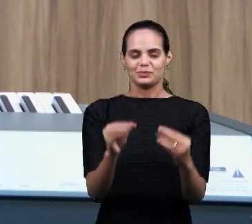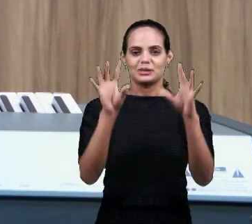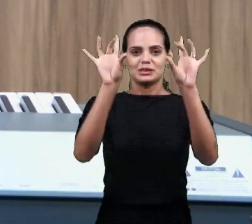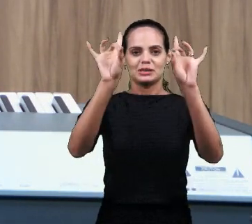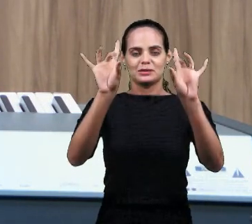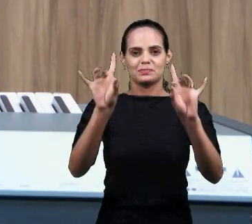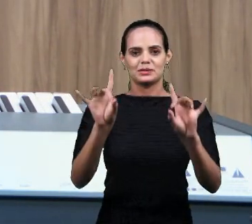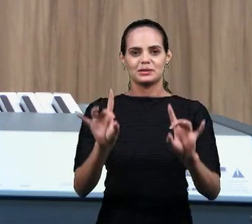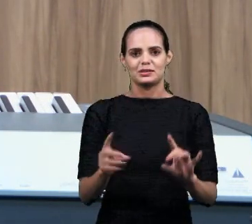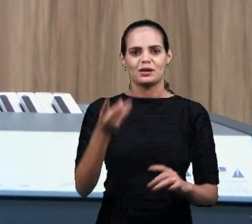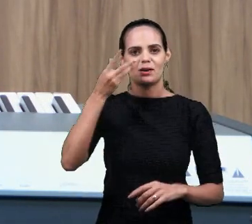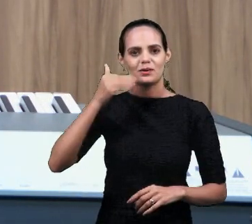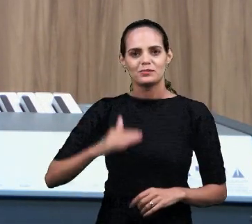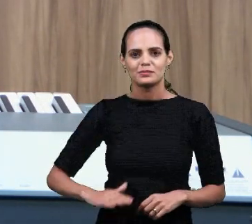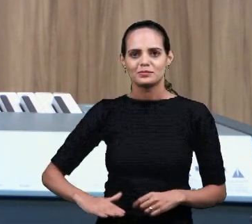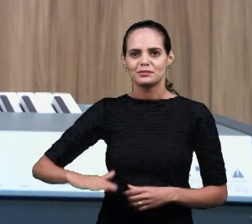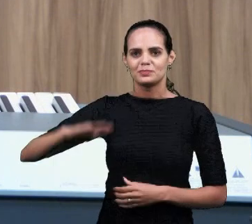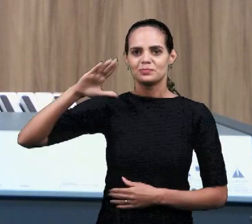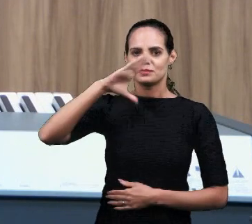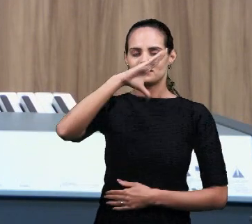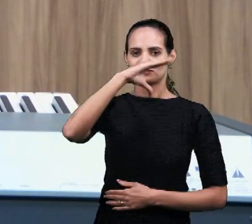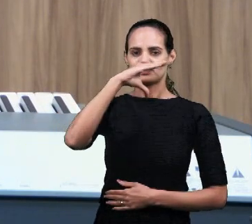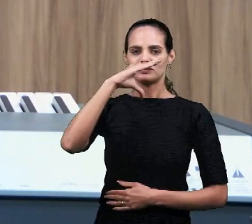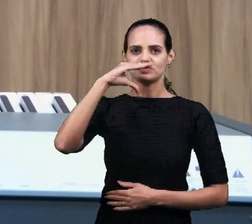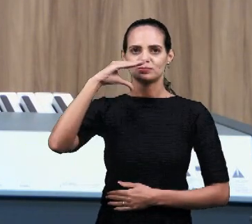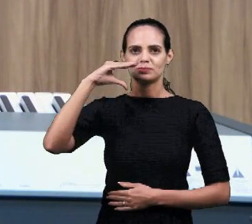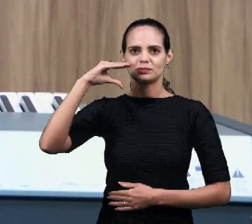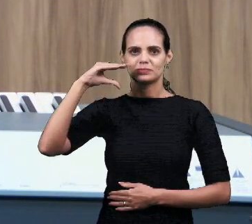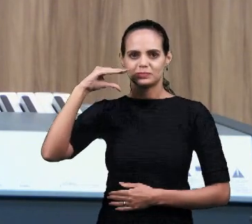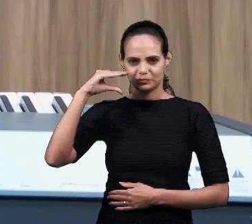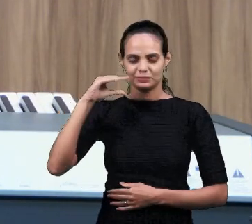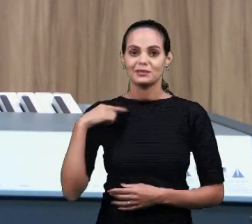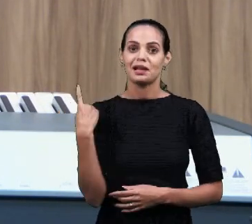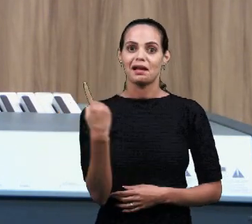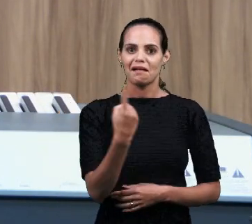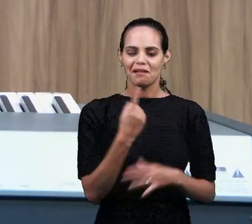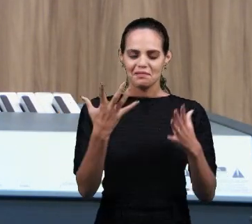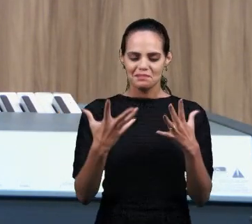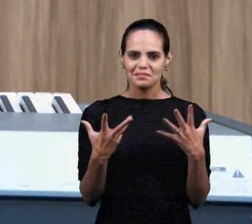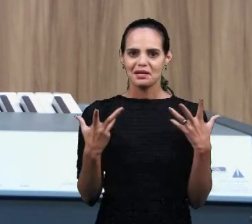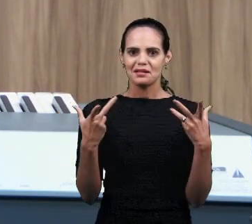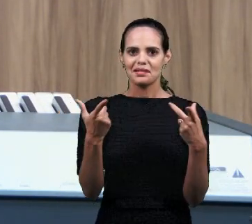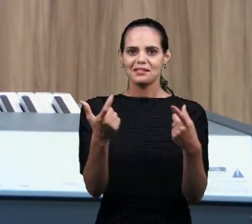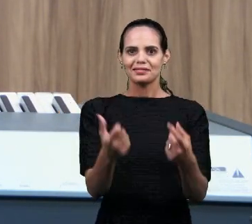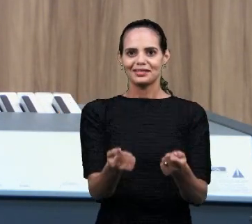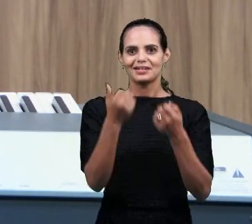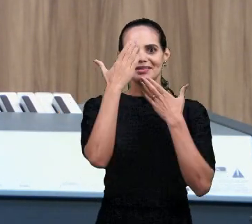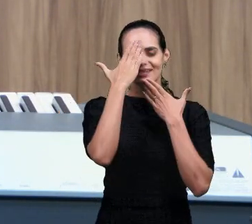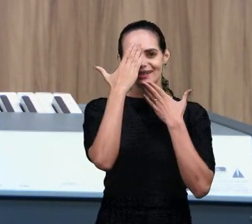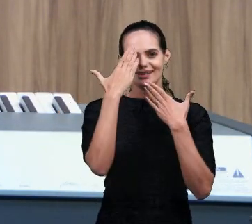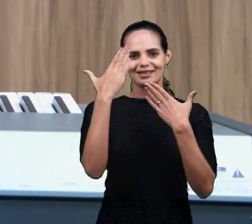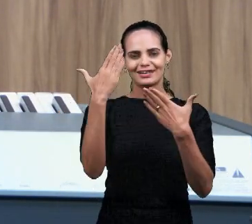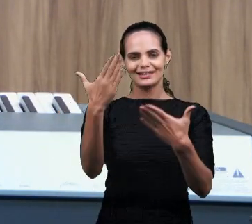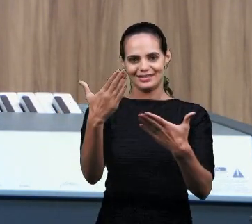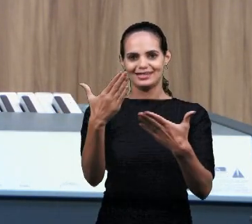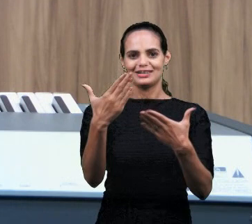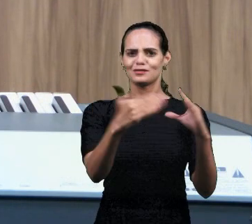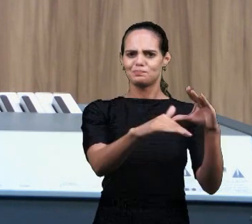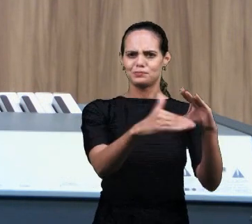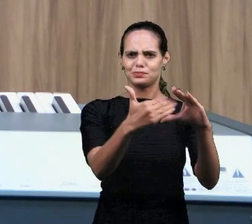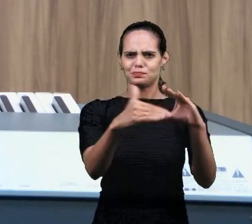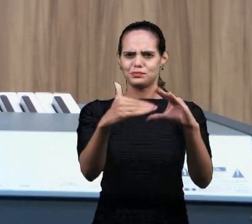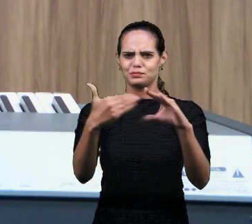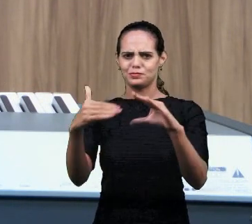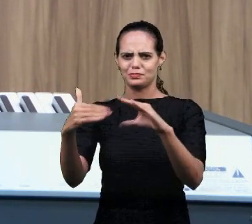enfants bien-aimés, intermédiaires et adolescents. Nous sommes émerveillés et nous remercions beaucoup pour